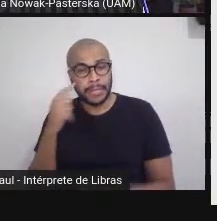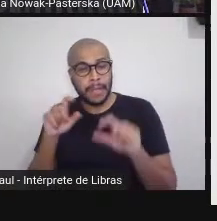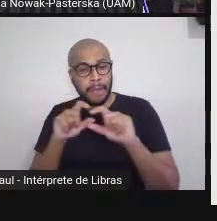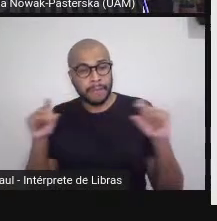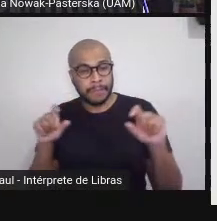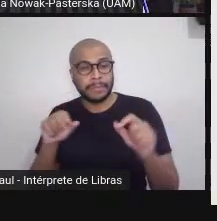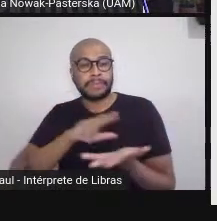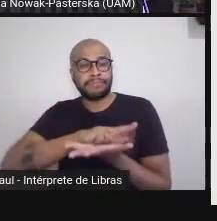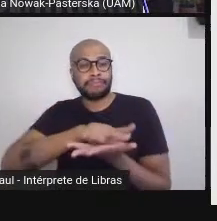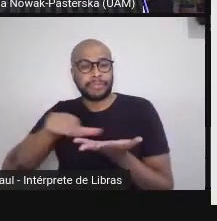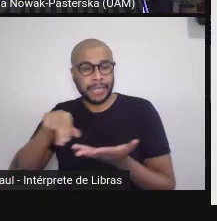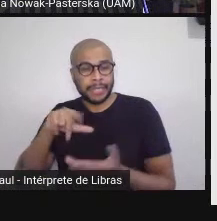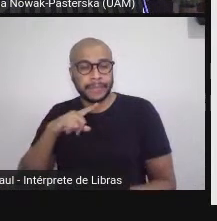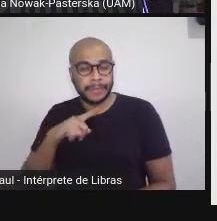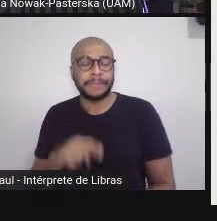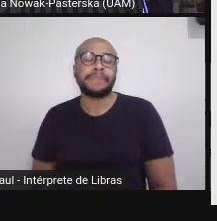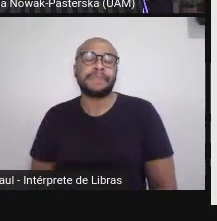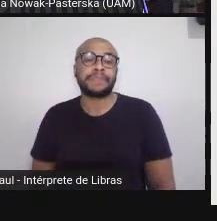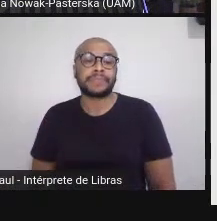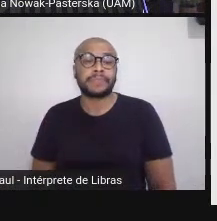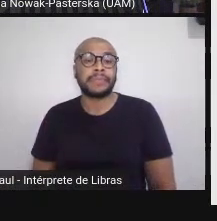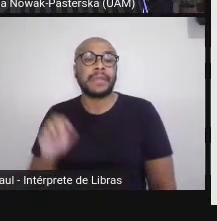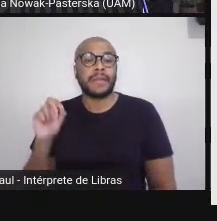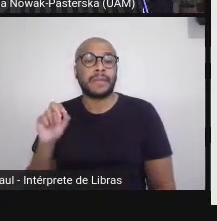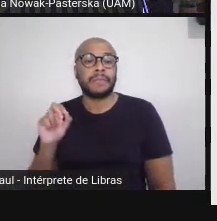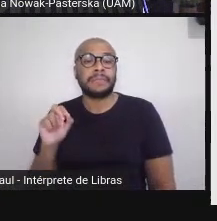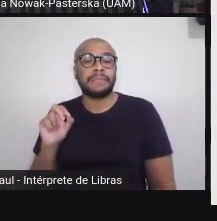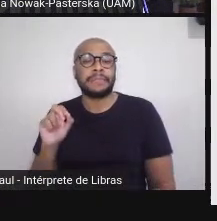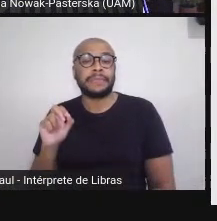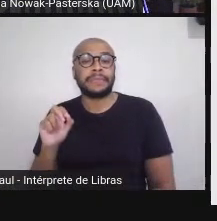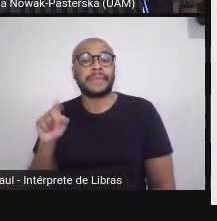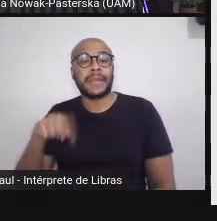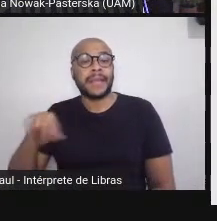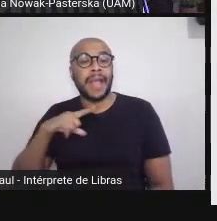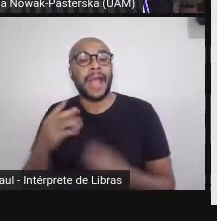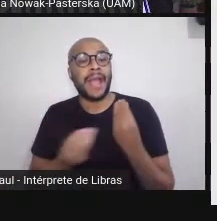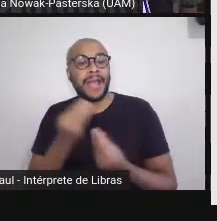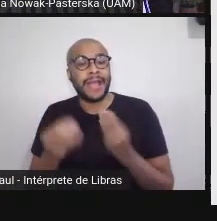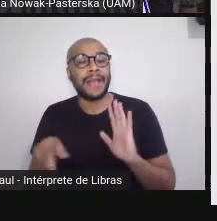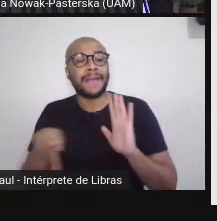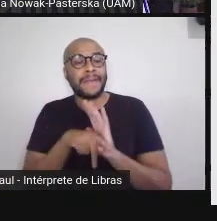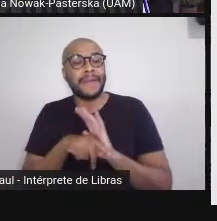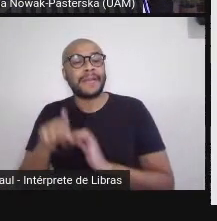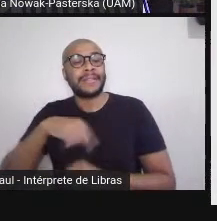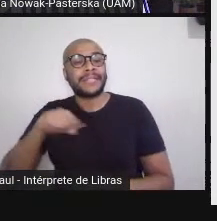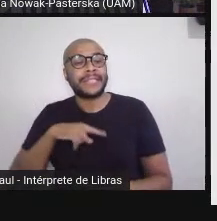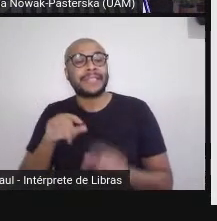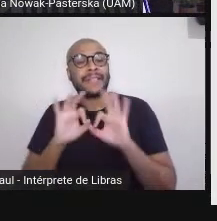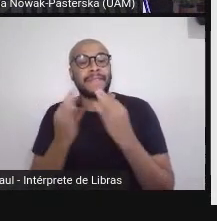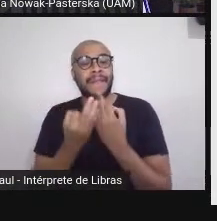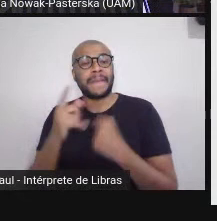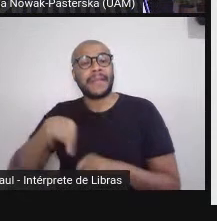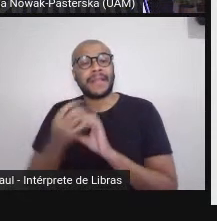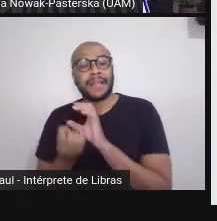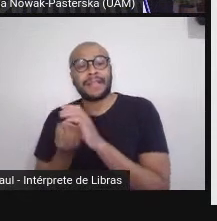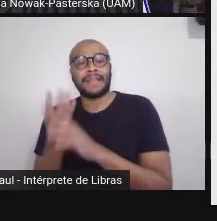ak, czyk, eventualmente owicz, ewicz, e esses eram patrônimos. Então, os